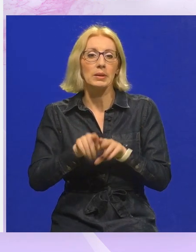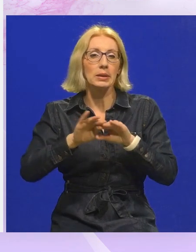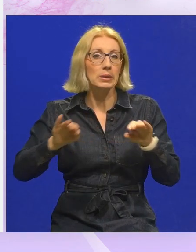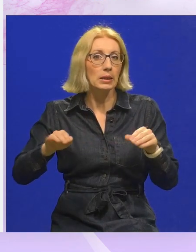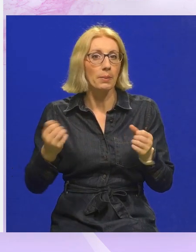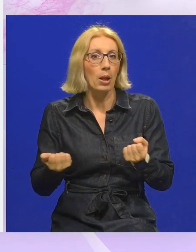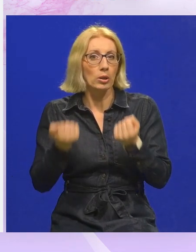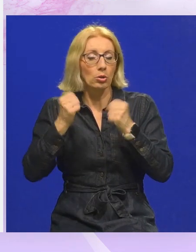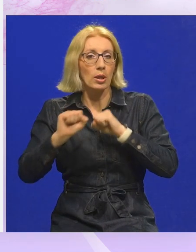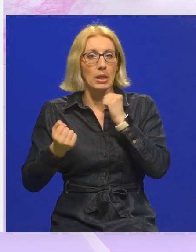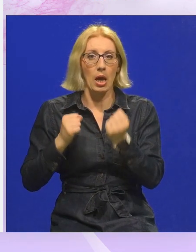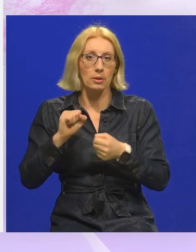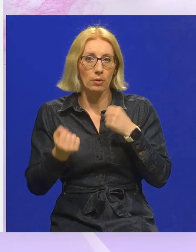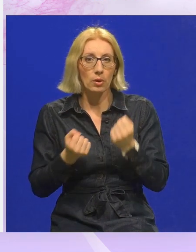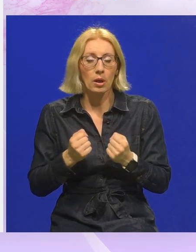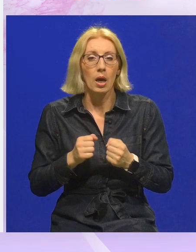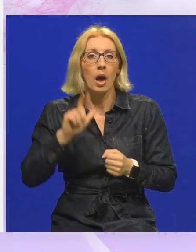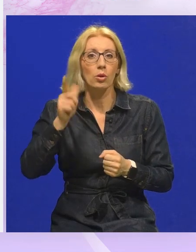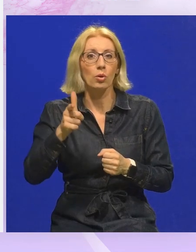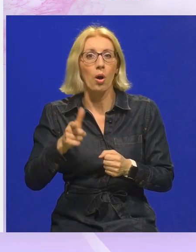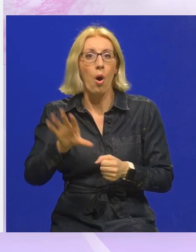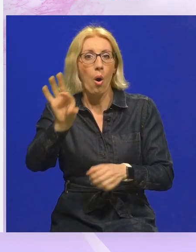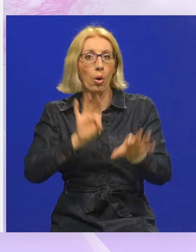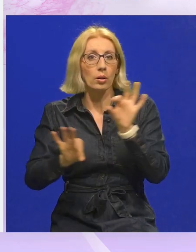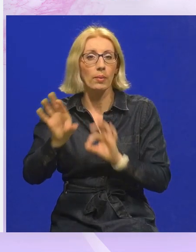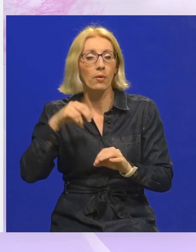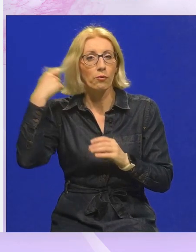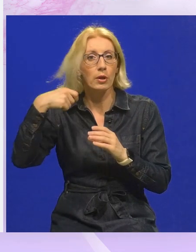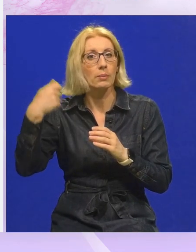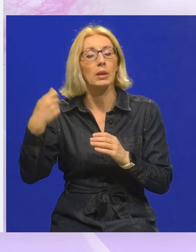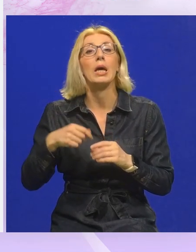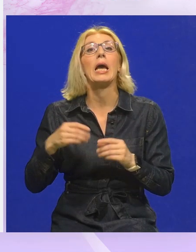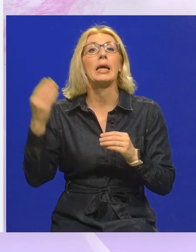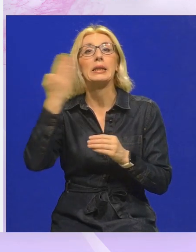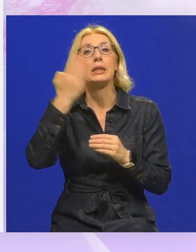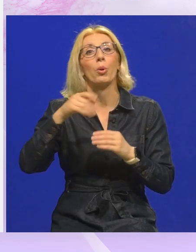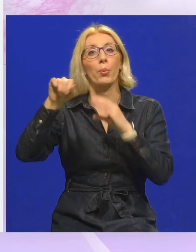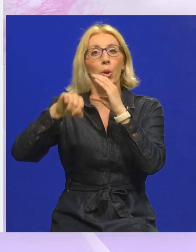s teškoćama u razvoju, a druga za odabir adekvatnih filmova senzornih kinoprojekcija.